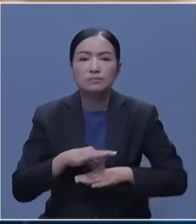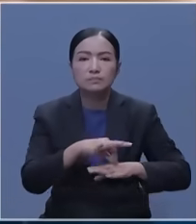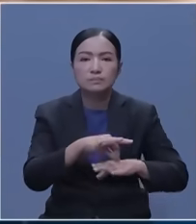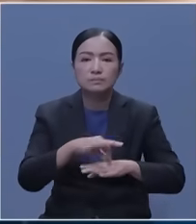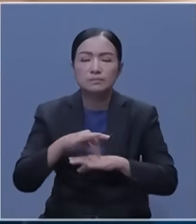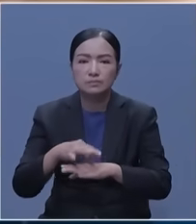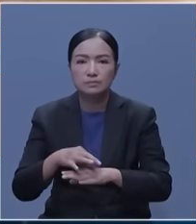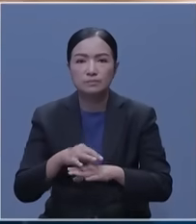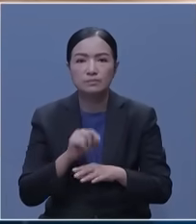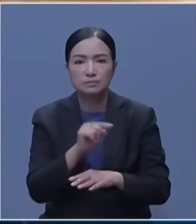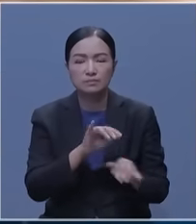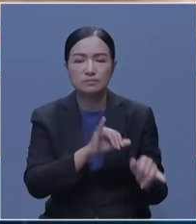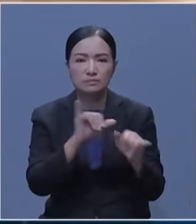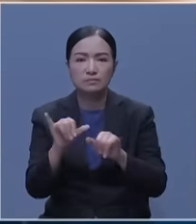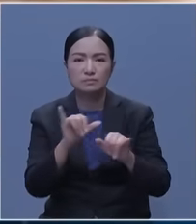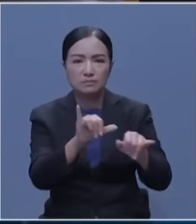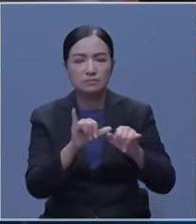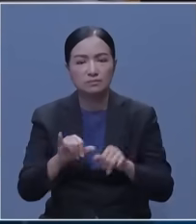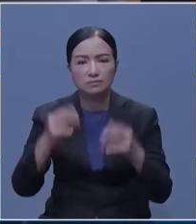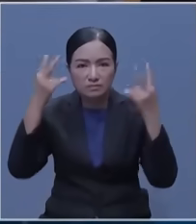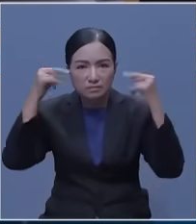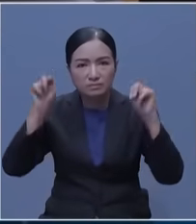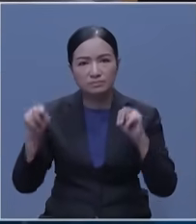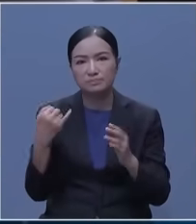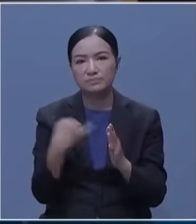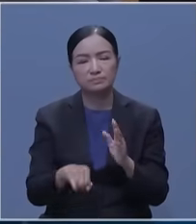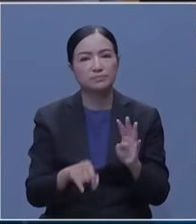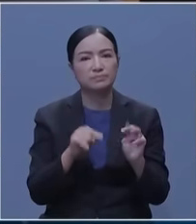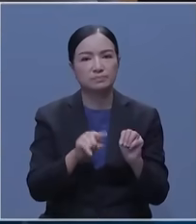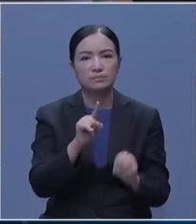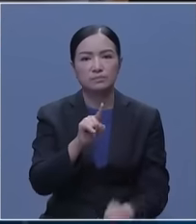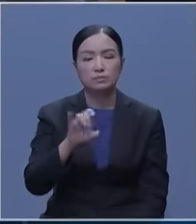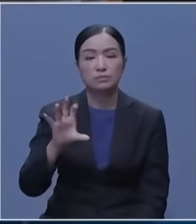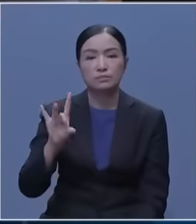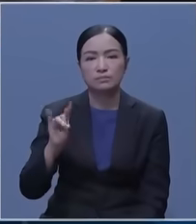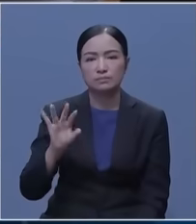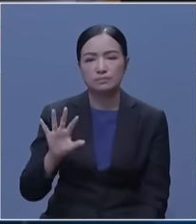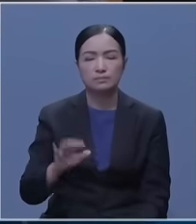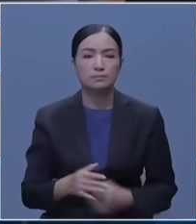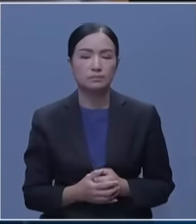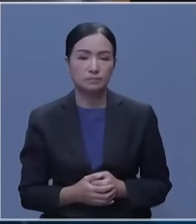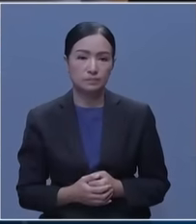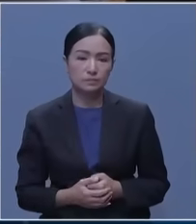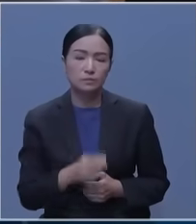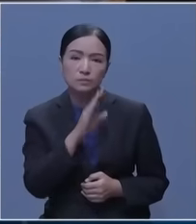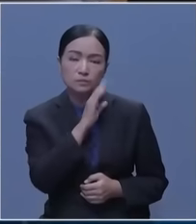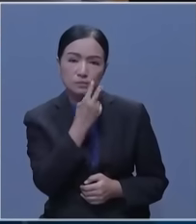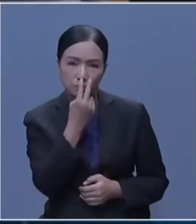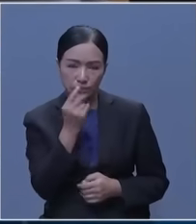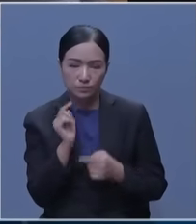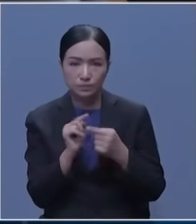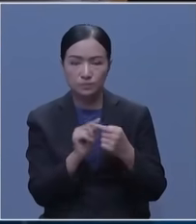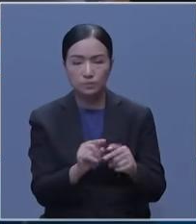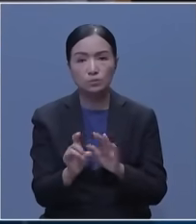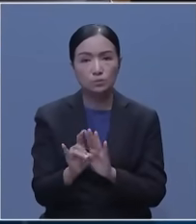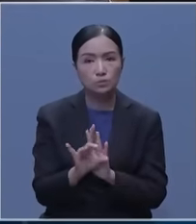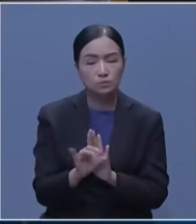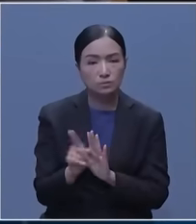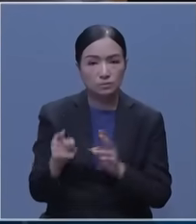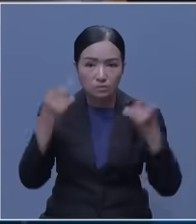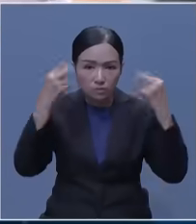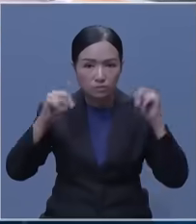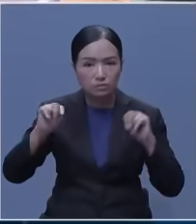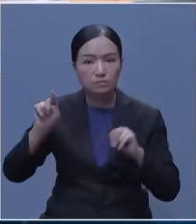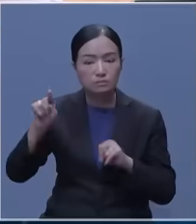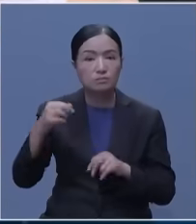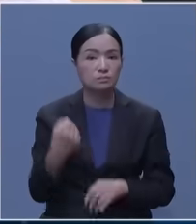ายเนี่ยมันสุ่มเสี่ยงที่จะผิดมาตรา185แน่นอนทีนี้ถ้าเกิดเราจะไปดูนะครับก็ต้องไปดูต่อว่าสุดท้ายเนี่ยนายกมีอำน